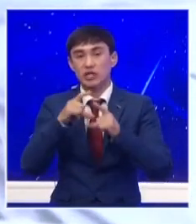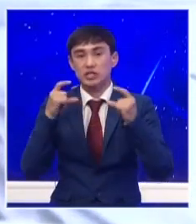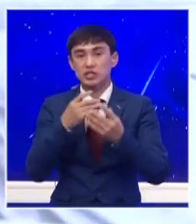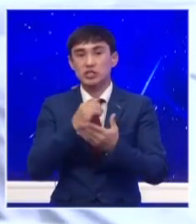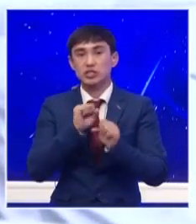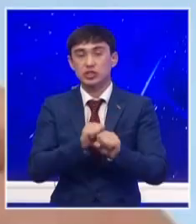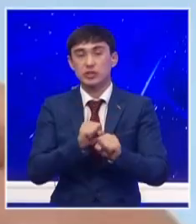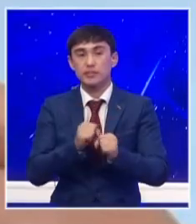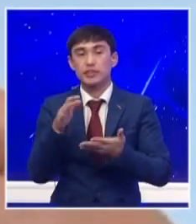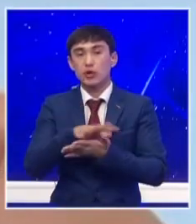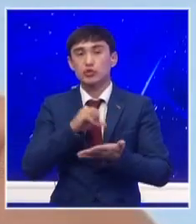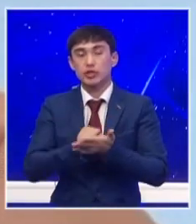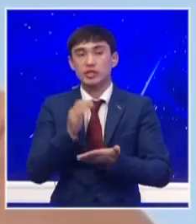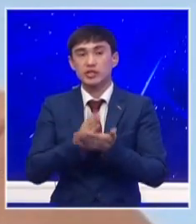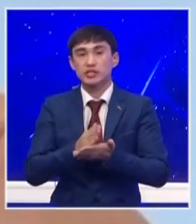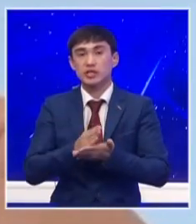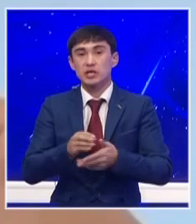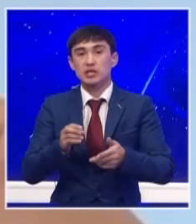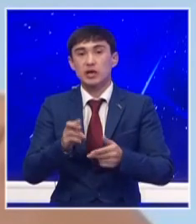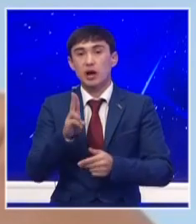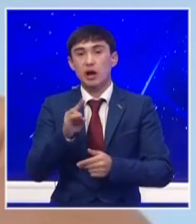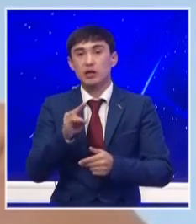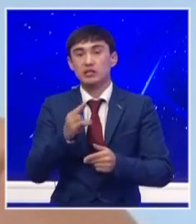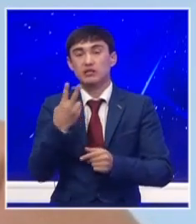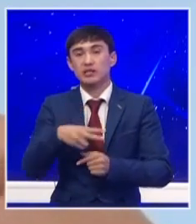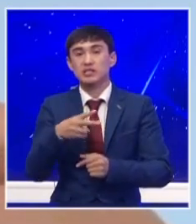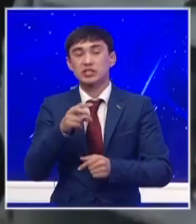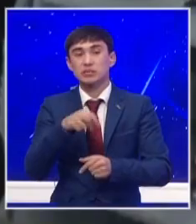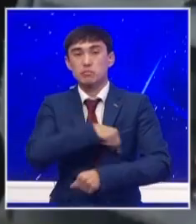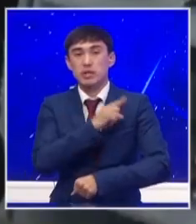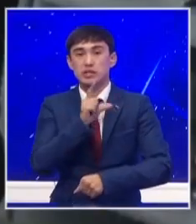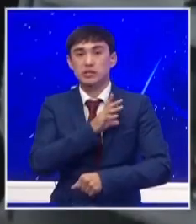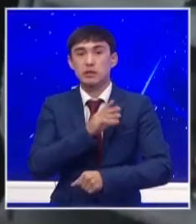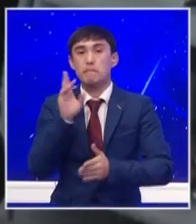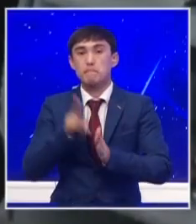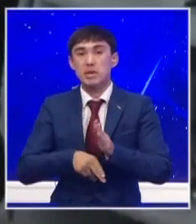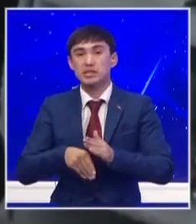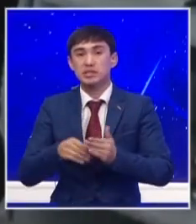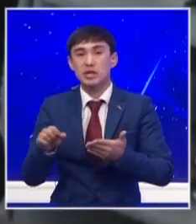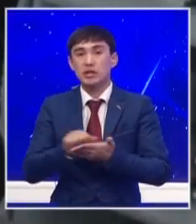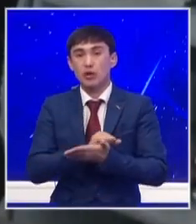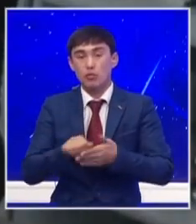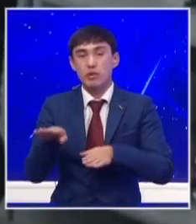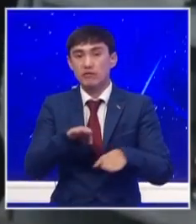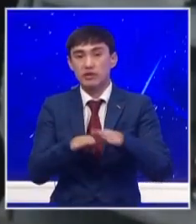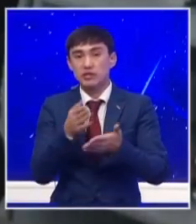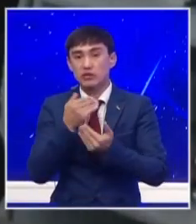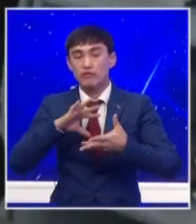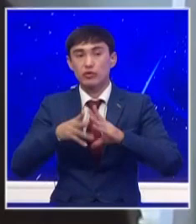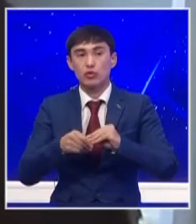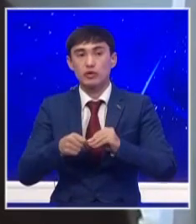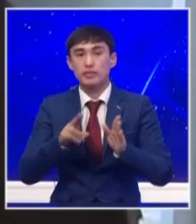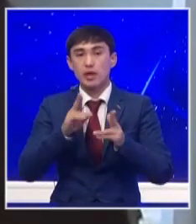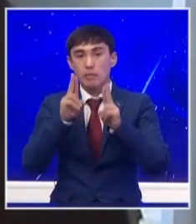нарушения выявленные в кадровой системе больше 20 Медиков были приняты на работу без соответствующий квалификации в итоге к